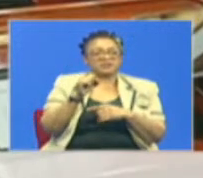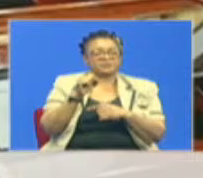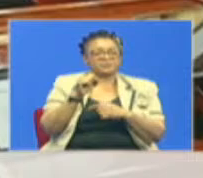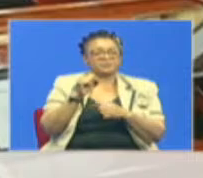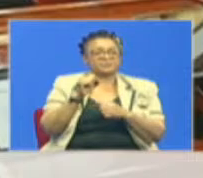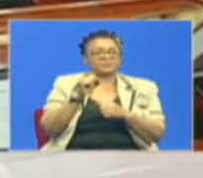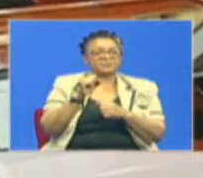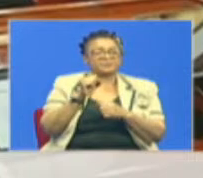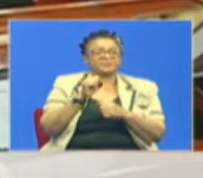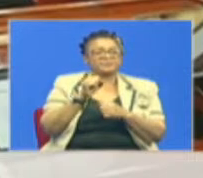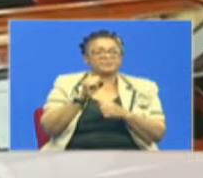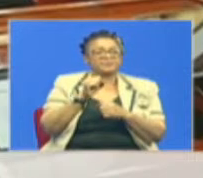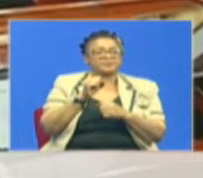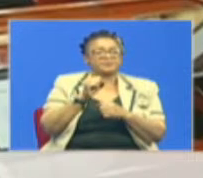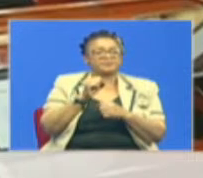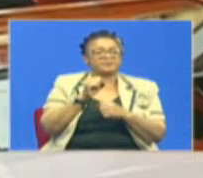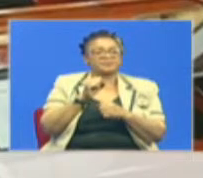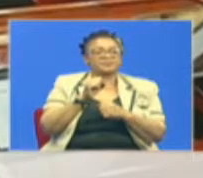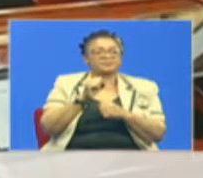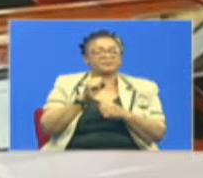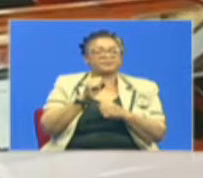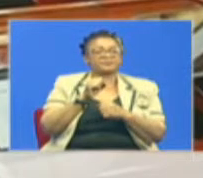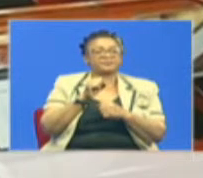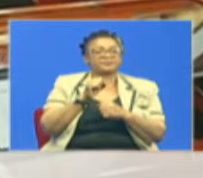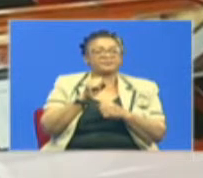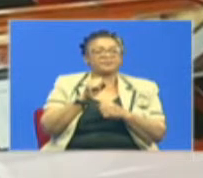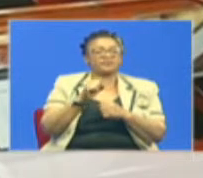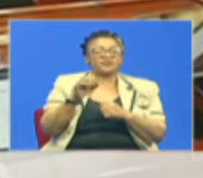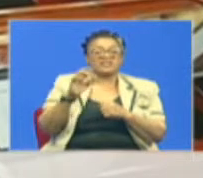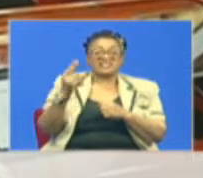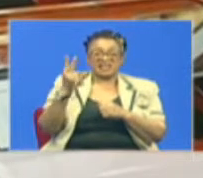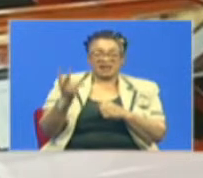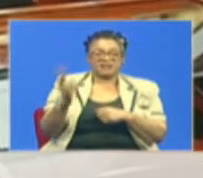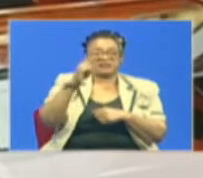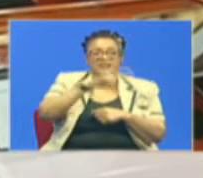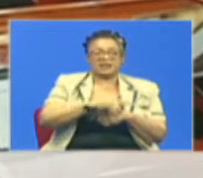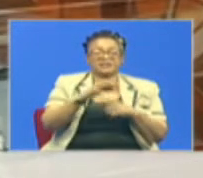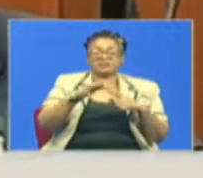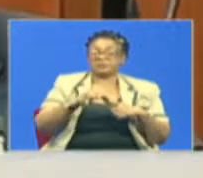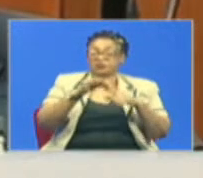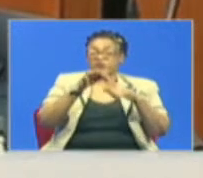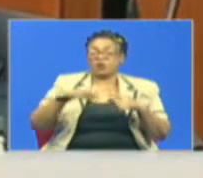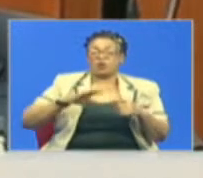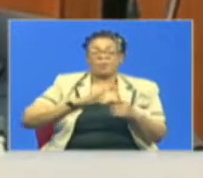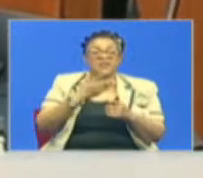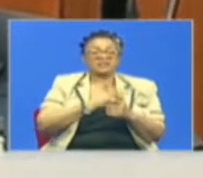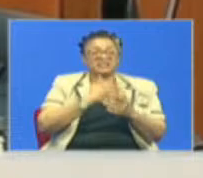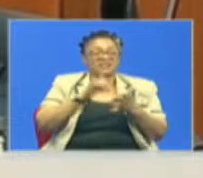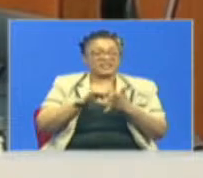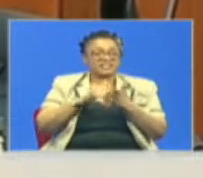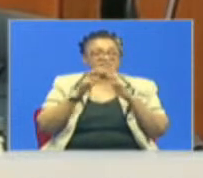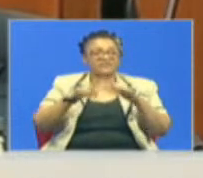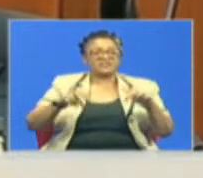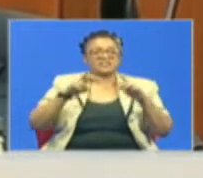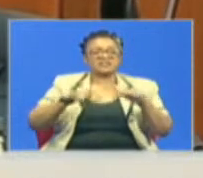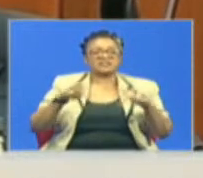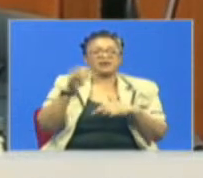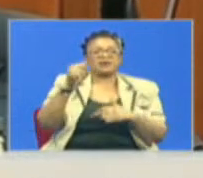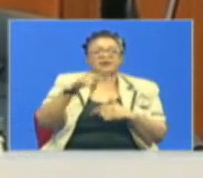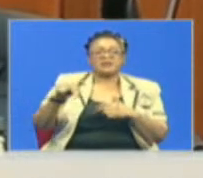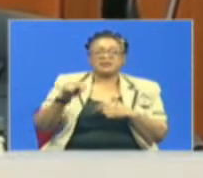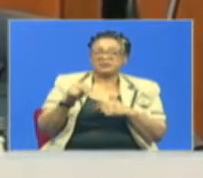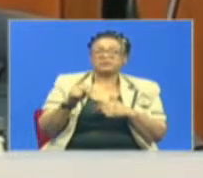joint venture or individually? Kwa siku ya pili, kamati maalum ya Senate inayomchunguza gavana wa Kirinyaga Anne Waiguru